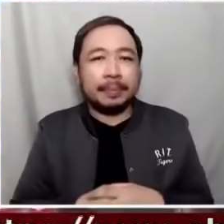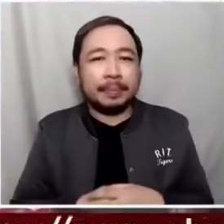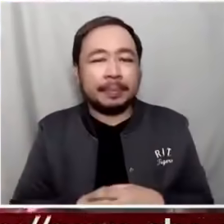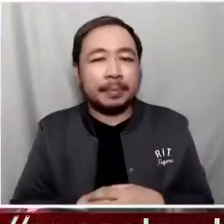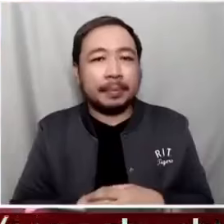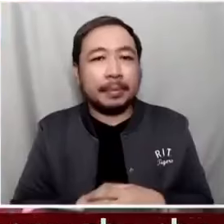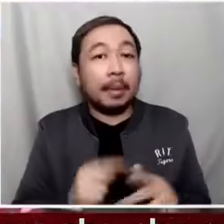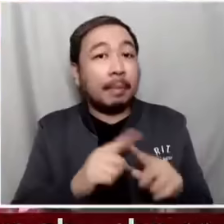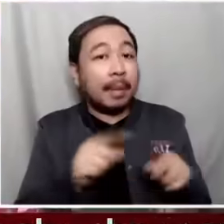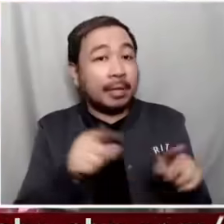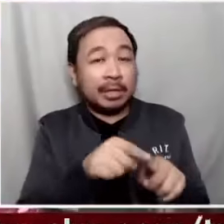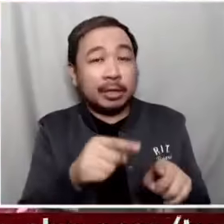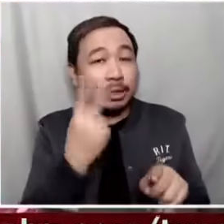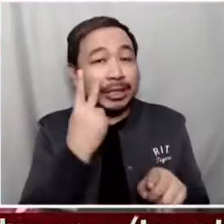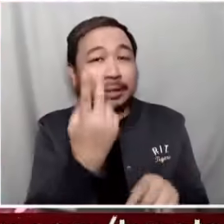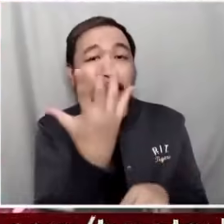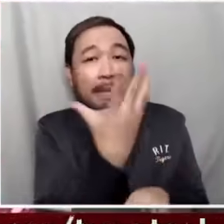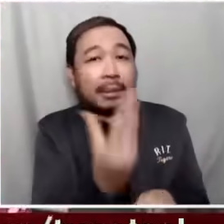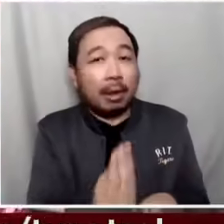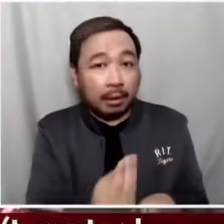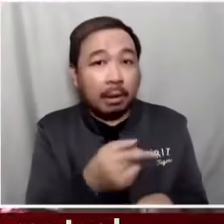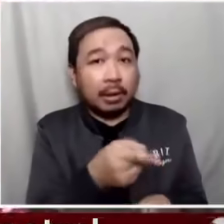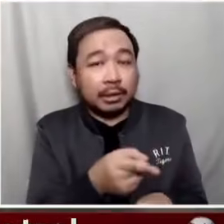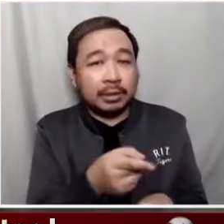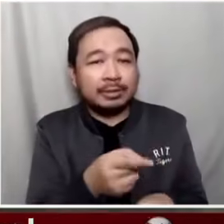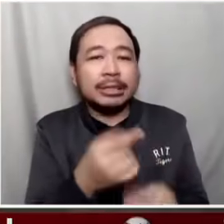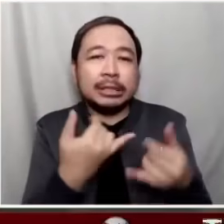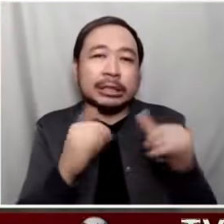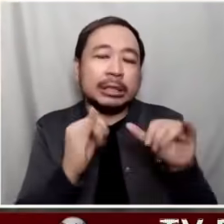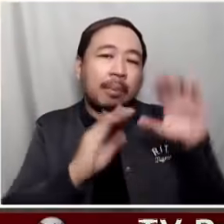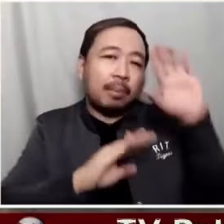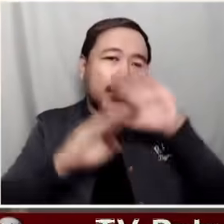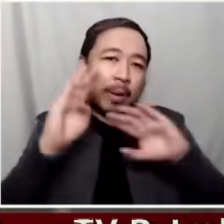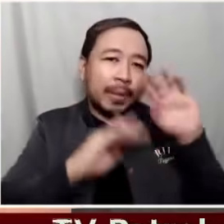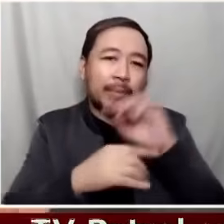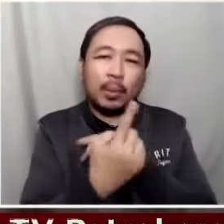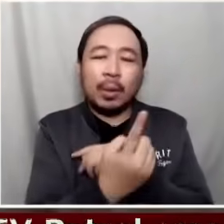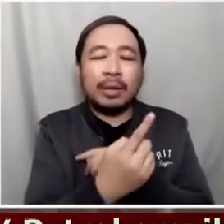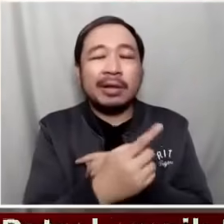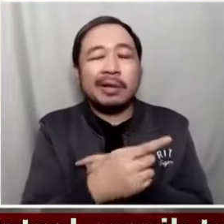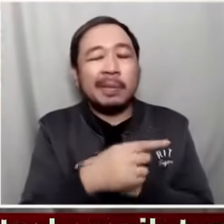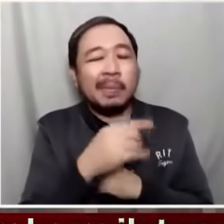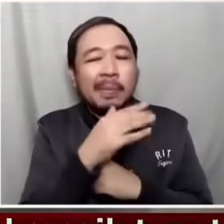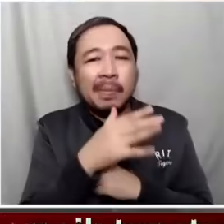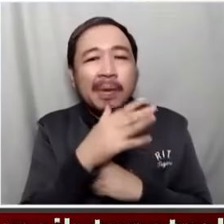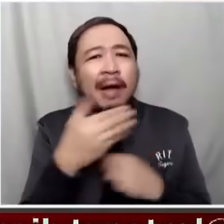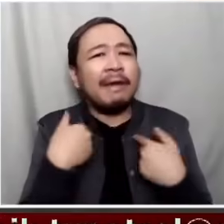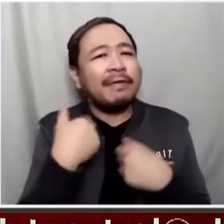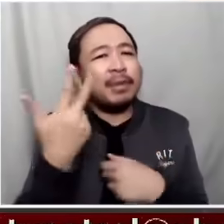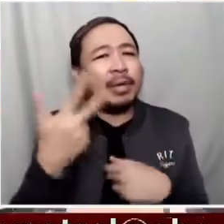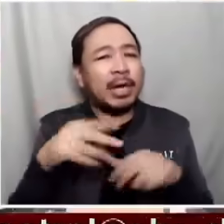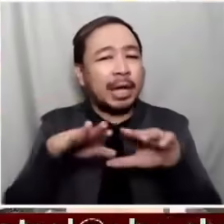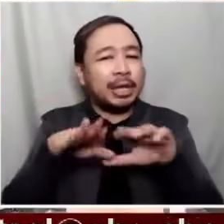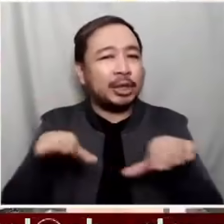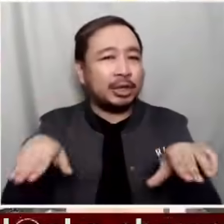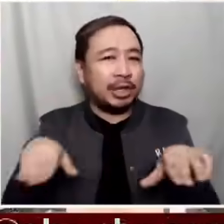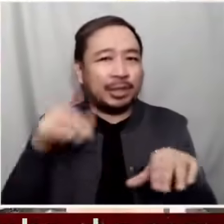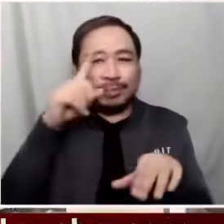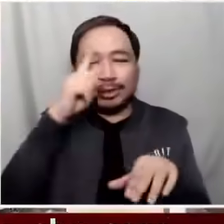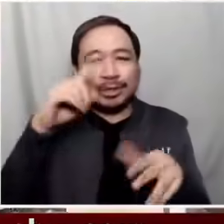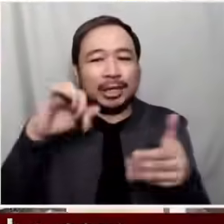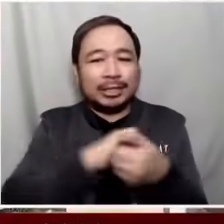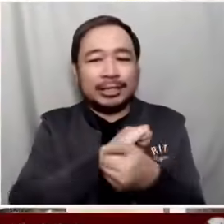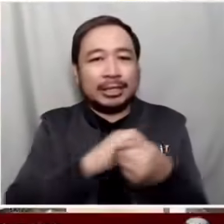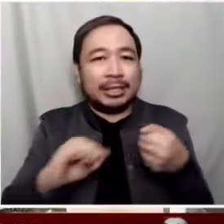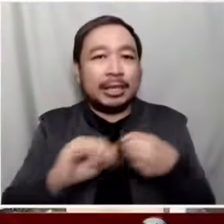Pero sa Matabungkay, sa Lian, Batangas, problemado si Nanay Nacy na may tatlong maliliit na anak dahil dinurog ng Bagyong Dante